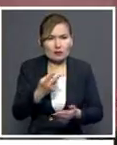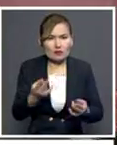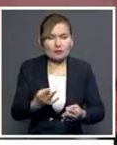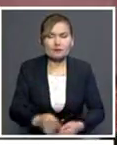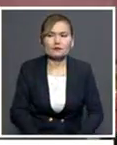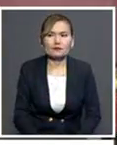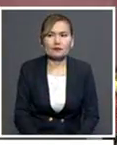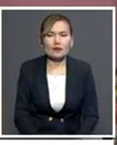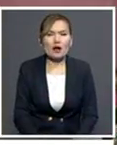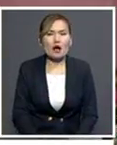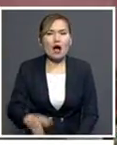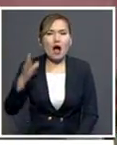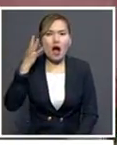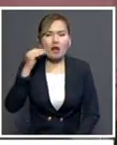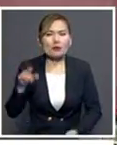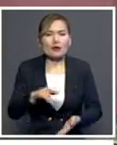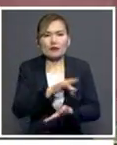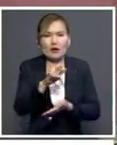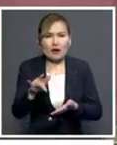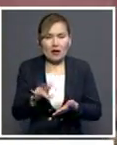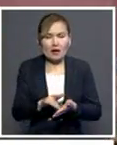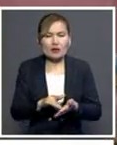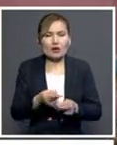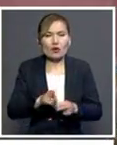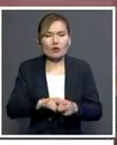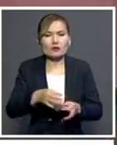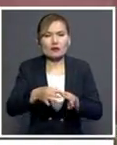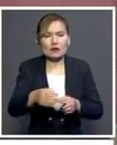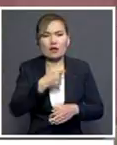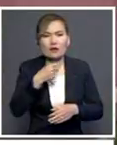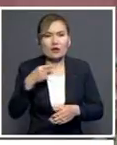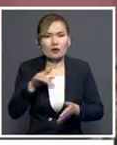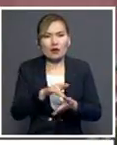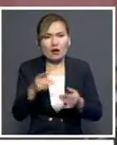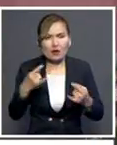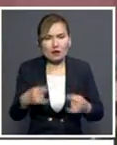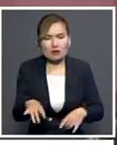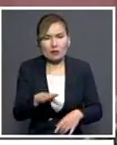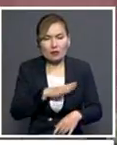ауданының, Алматы облысының Мұқаң емес, Мұхтар Арын ол